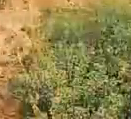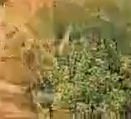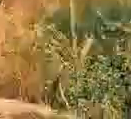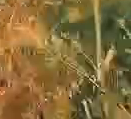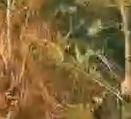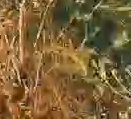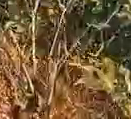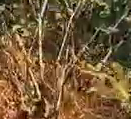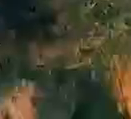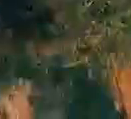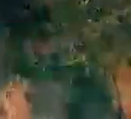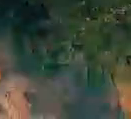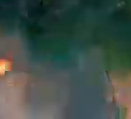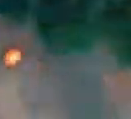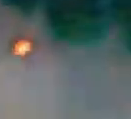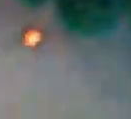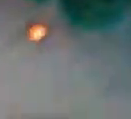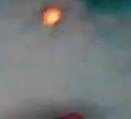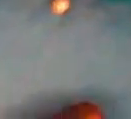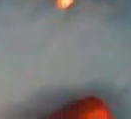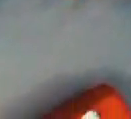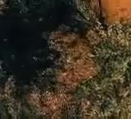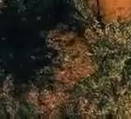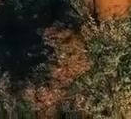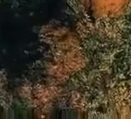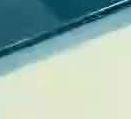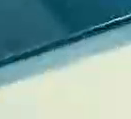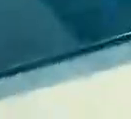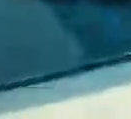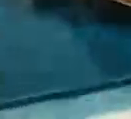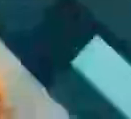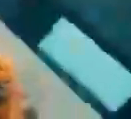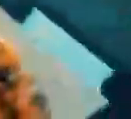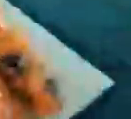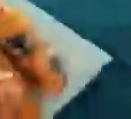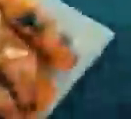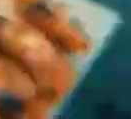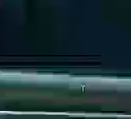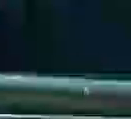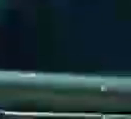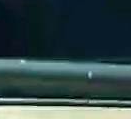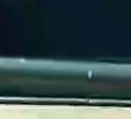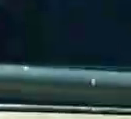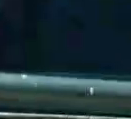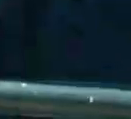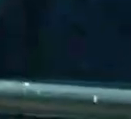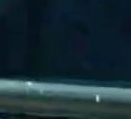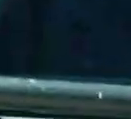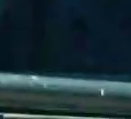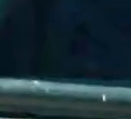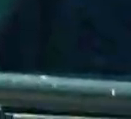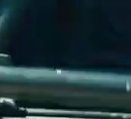reservations@mabatamakali.co.tz. Mabata Makali Lodge and Campsite, Ruaha Iringa. Tunakula bata hadi kuku anashangaa.